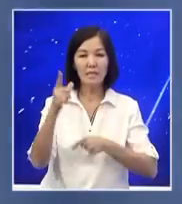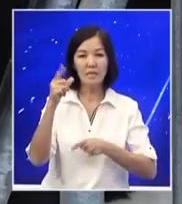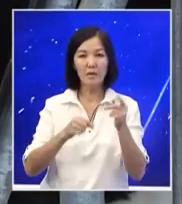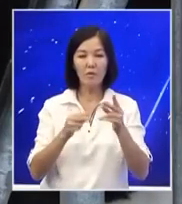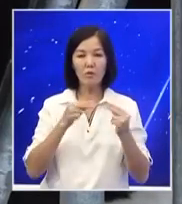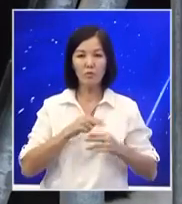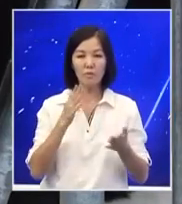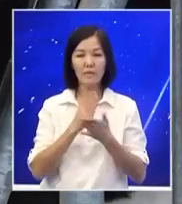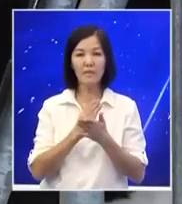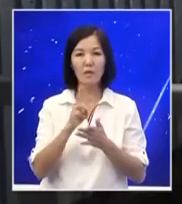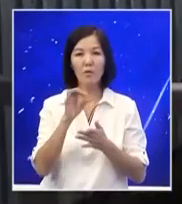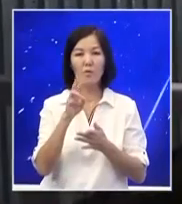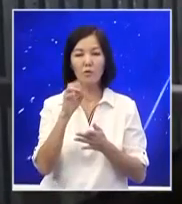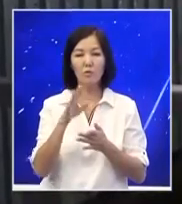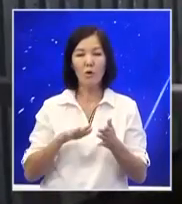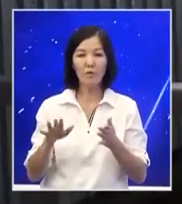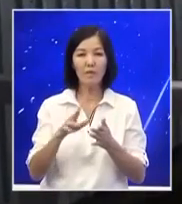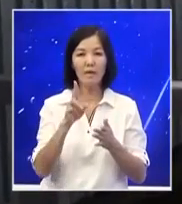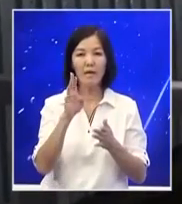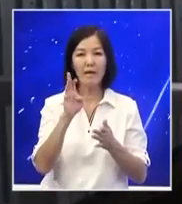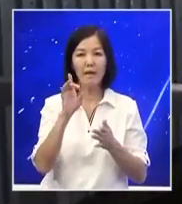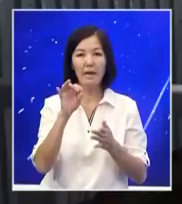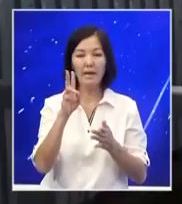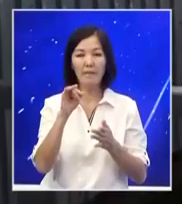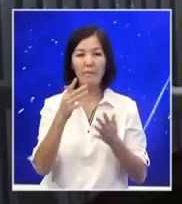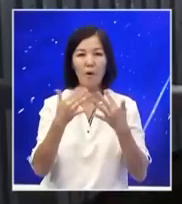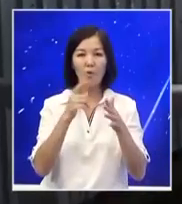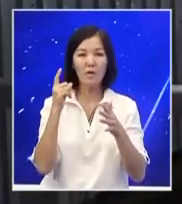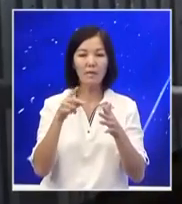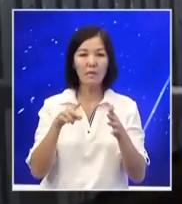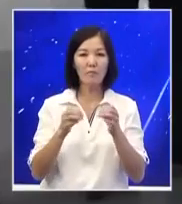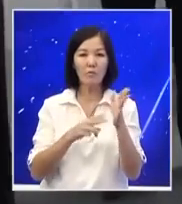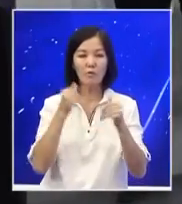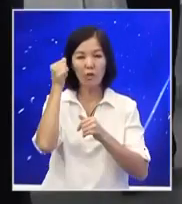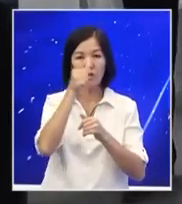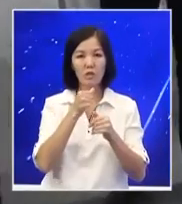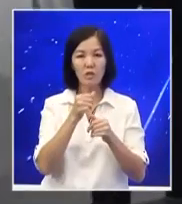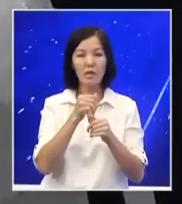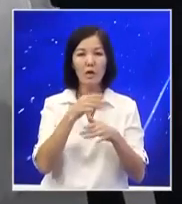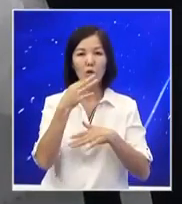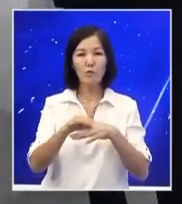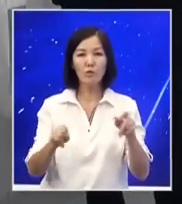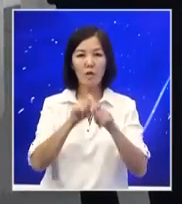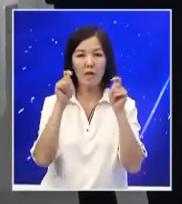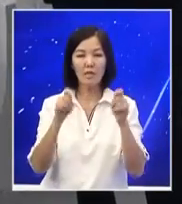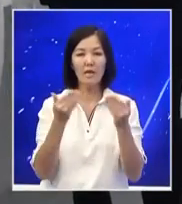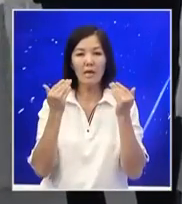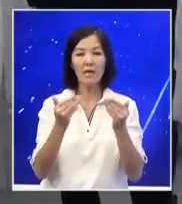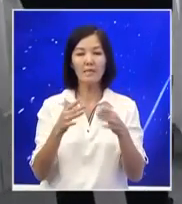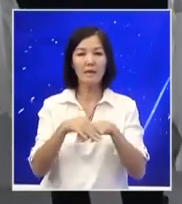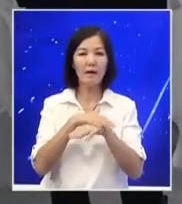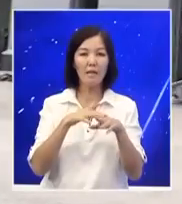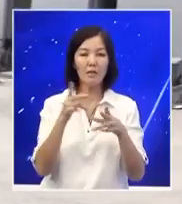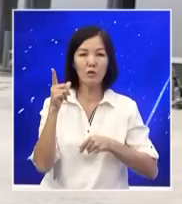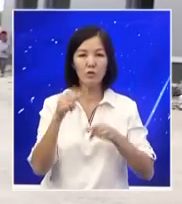жұмыс істейді. Бірі Көксу ауданындағы Кәрімов шаруашылығы 2017 жылдың қарашасында ашылған. Содан бері өңір халқын